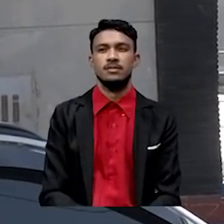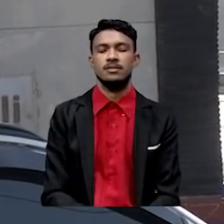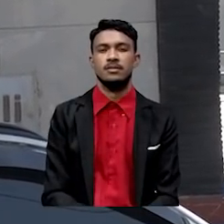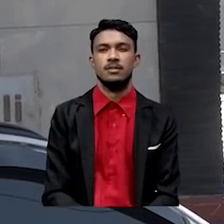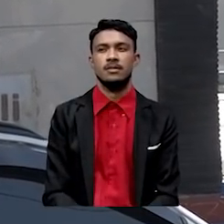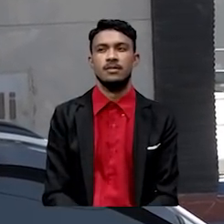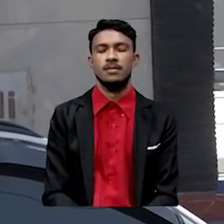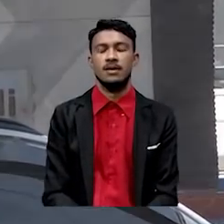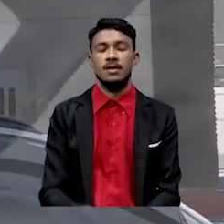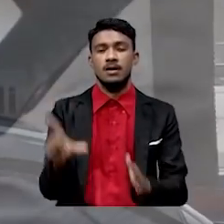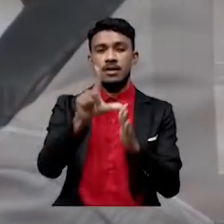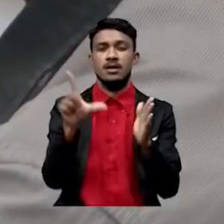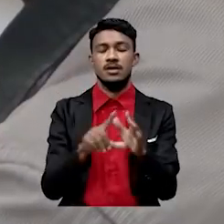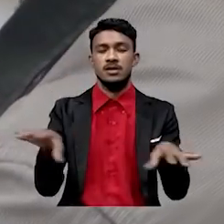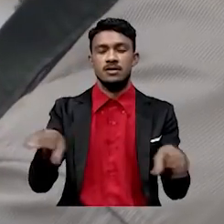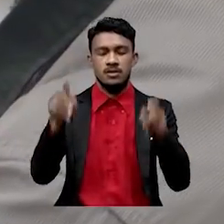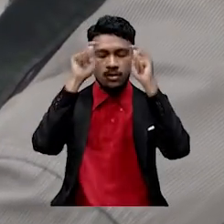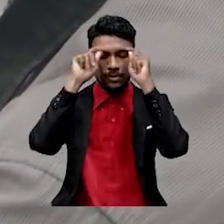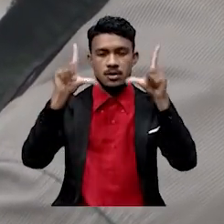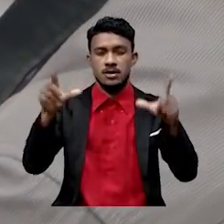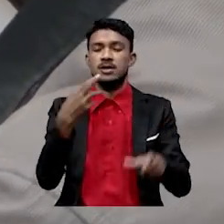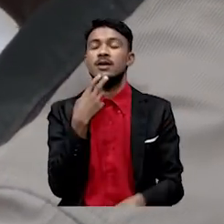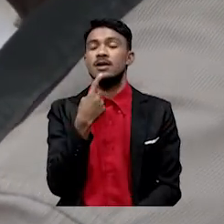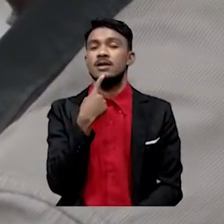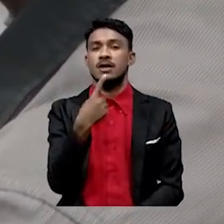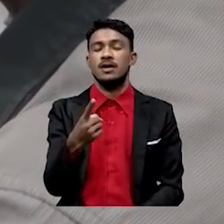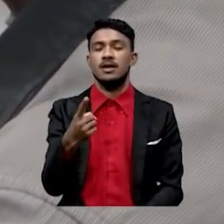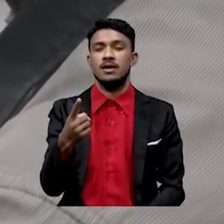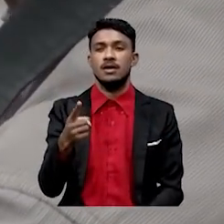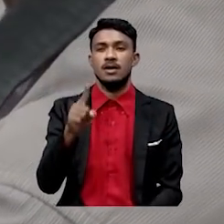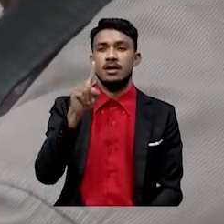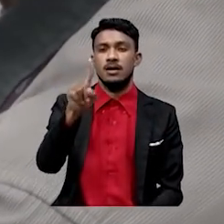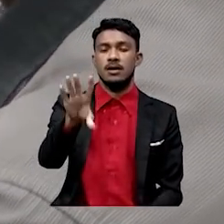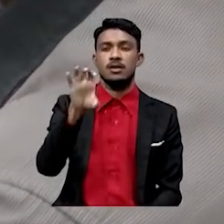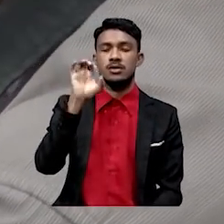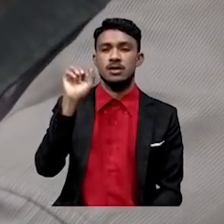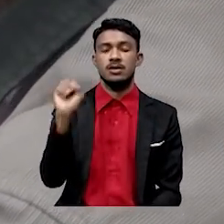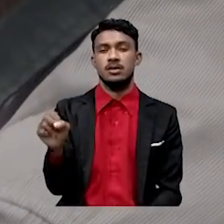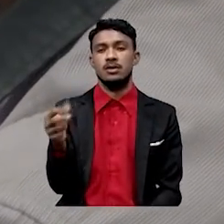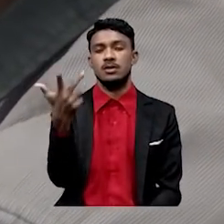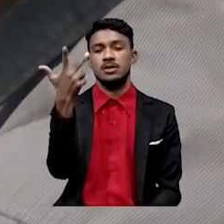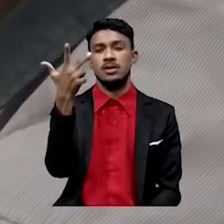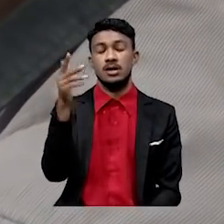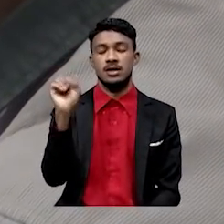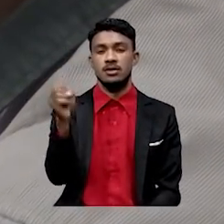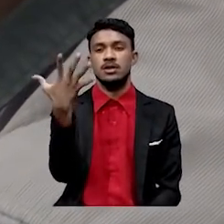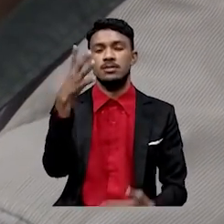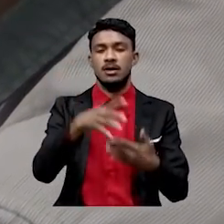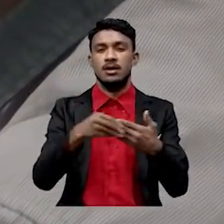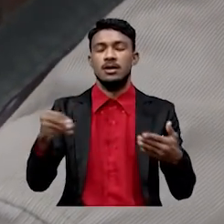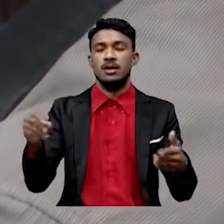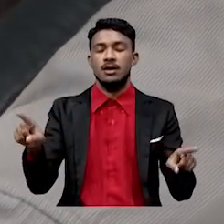Lei trabalho Timor-Leste HTT, dólar americano atus ida sanulo resing lima, nudar salário